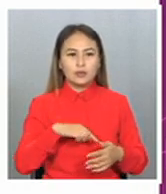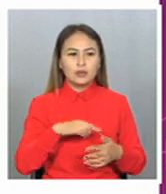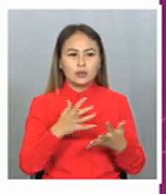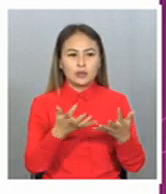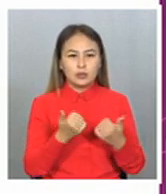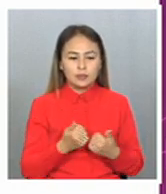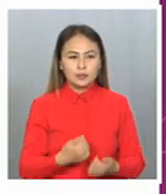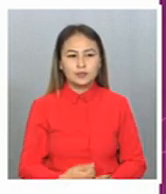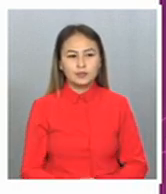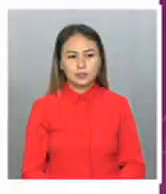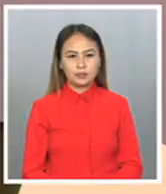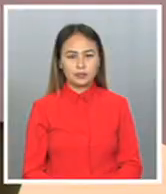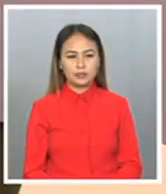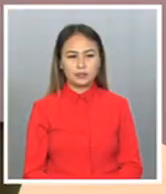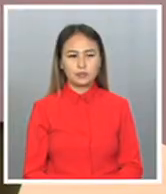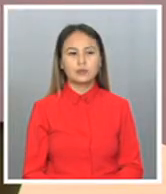қоса алады.